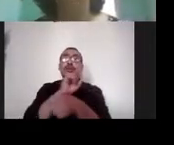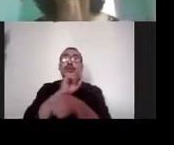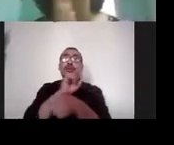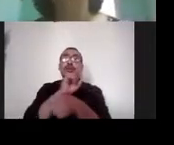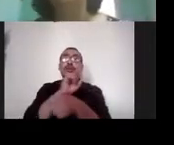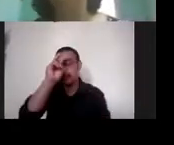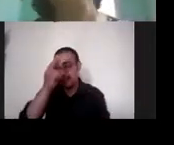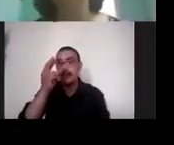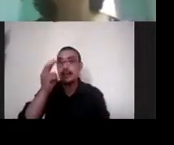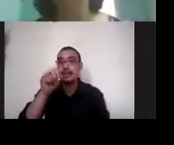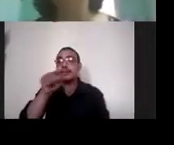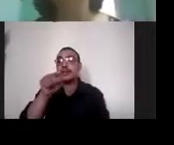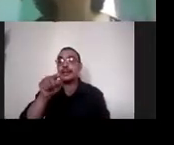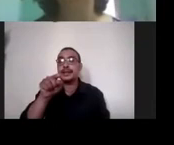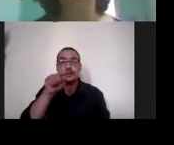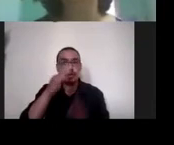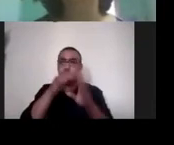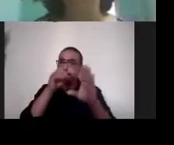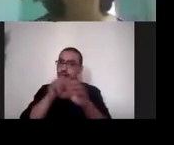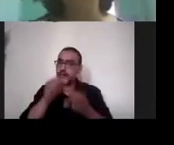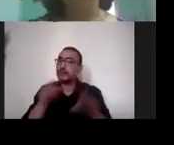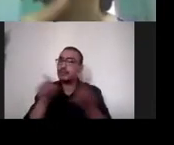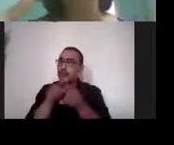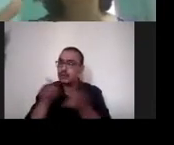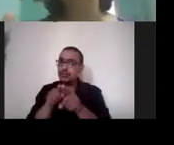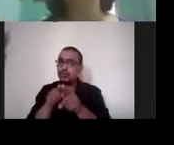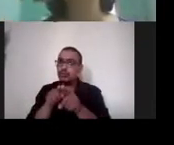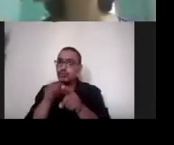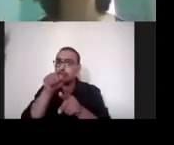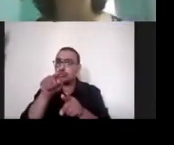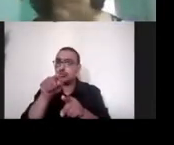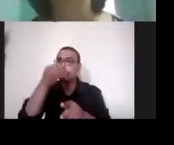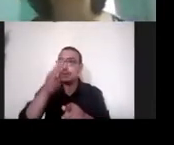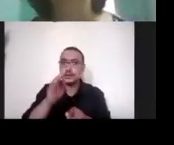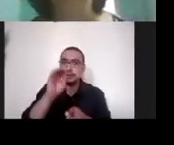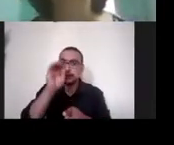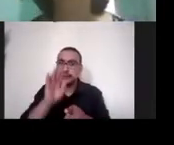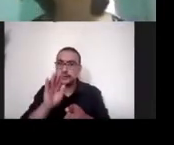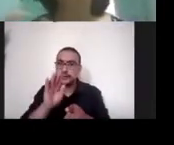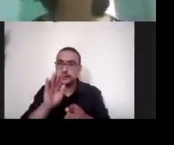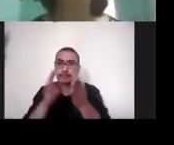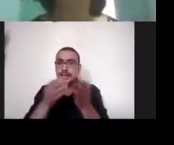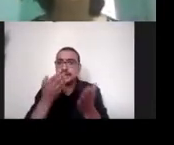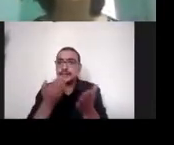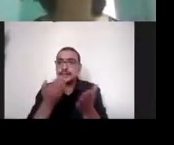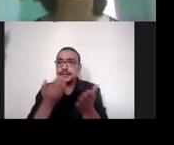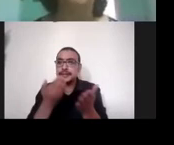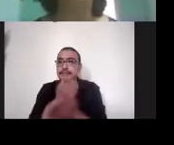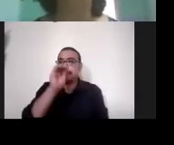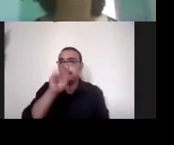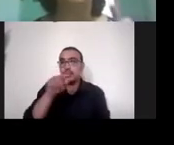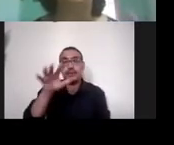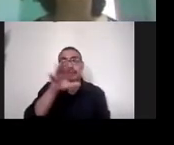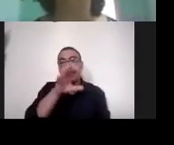तपाईँ त्यही घरभित्रै बसेर पनि त्यो हुनसक्ने हिंसाबाट कसरी जोगिन सक्नुहुन्छ? यो सबै विश्लेषण